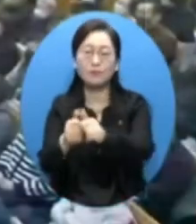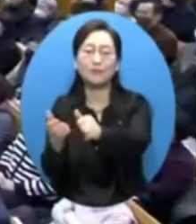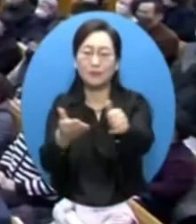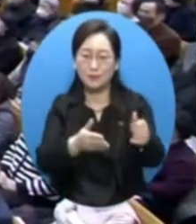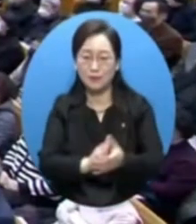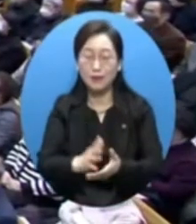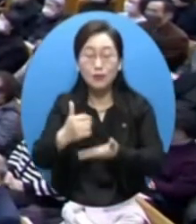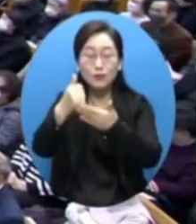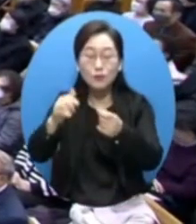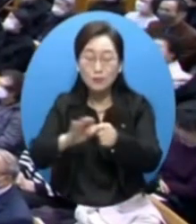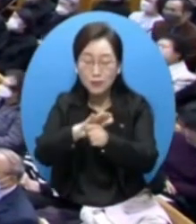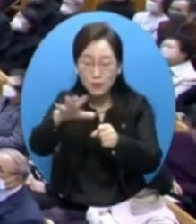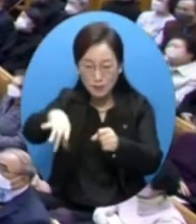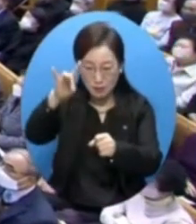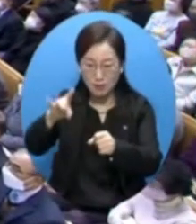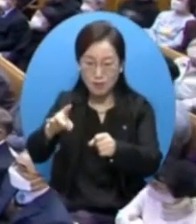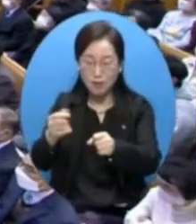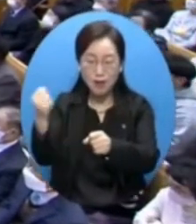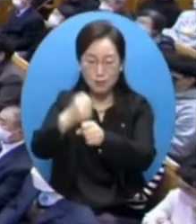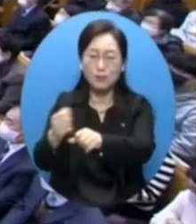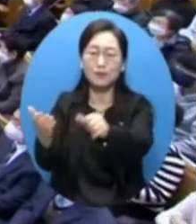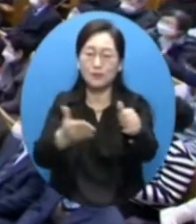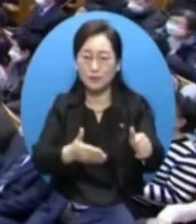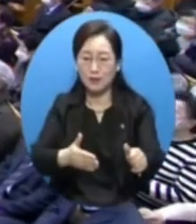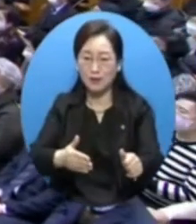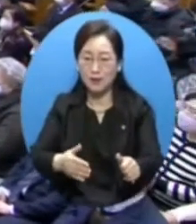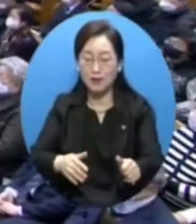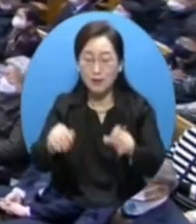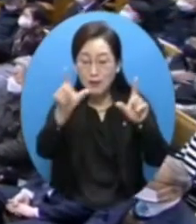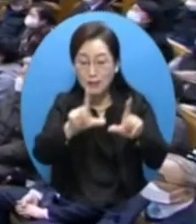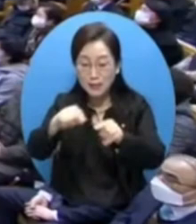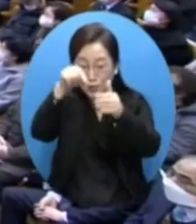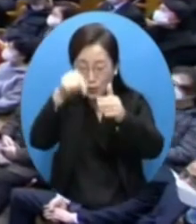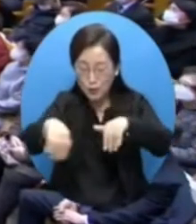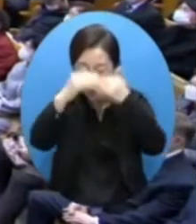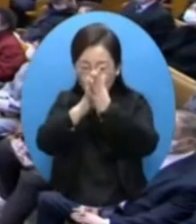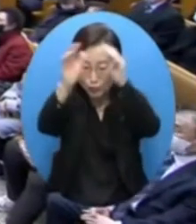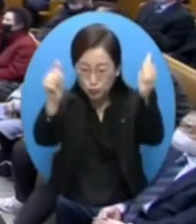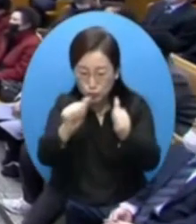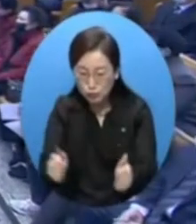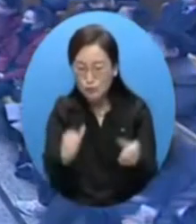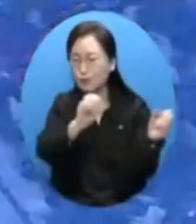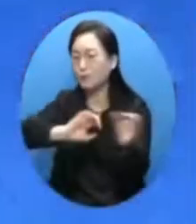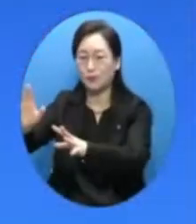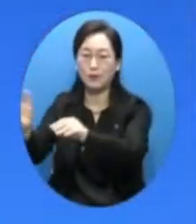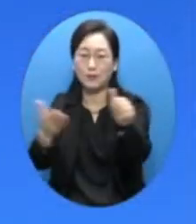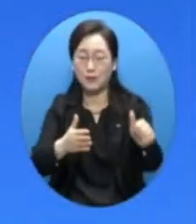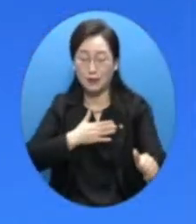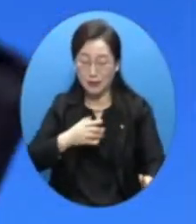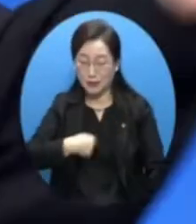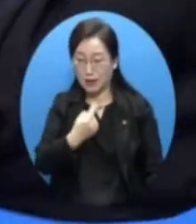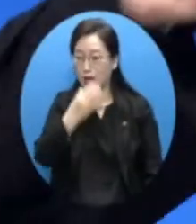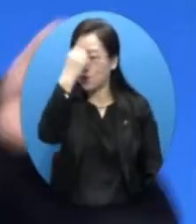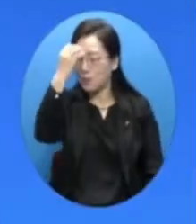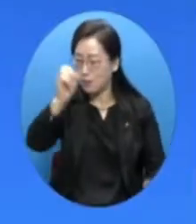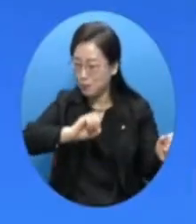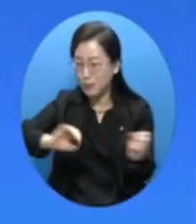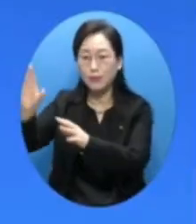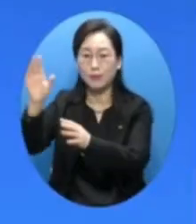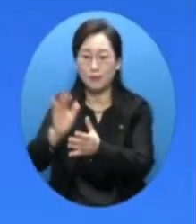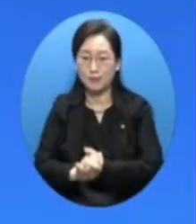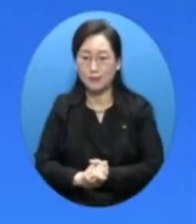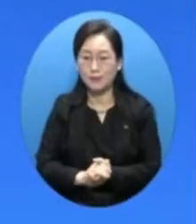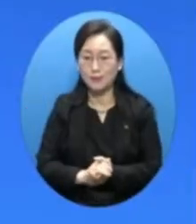주님과의 첫사랑을 회복하는 여러분 되시길 바랍니다 여러분 성도의 모든 우상을 다 제거하시기 바랍니다 나라고 하는 교만의